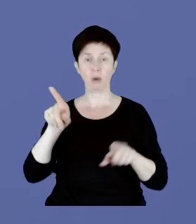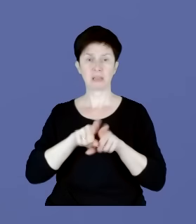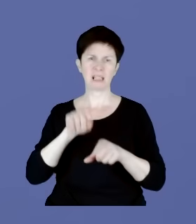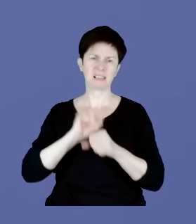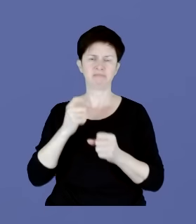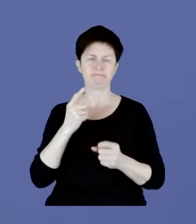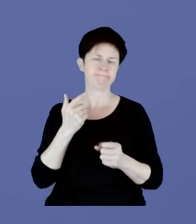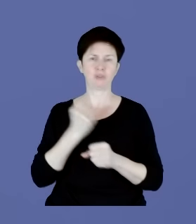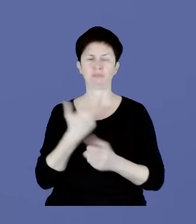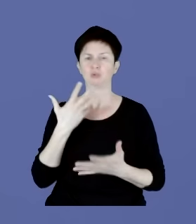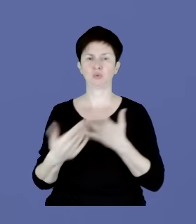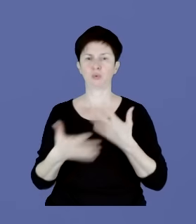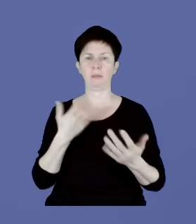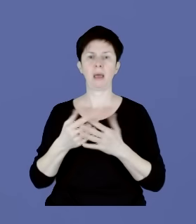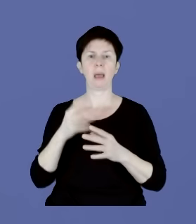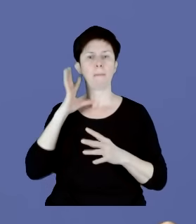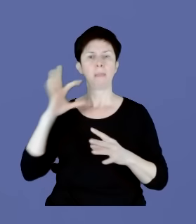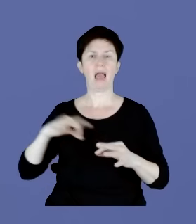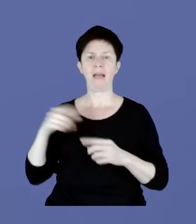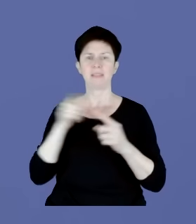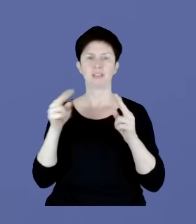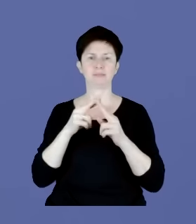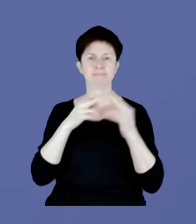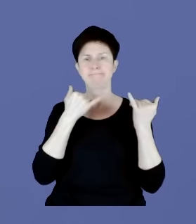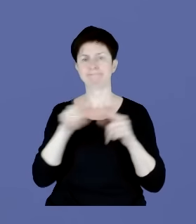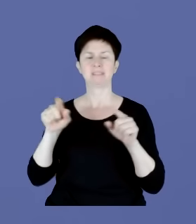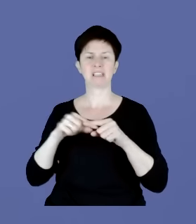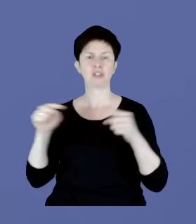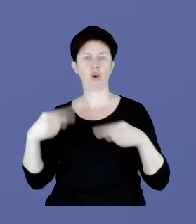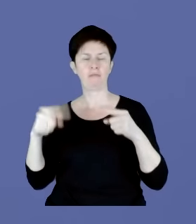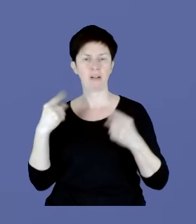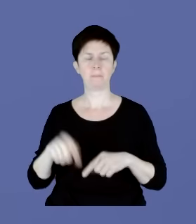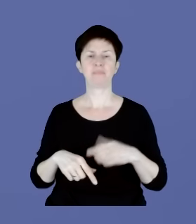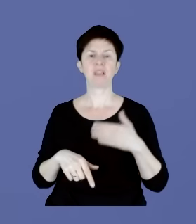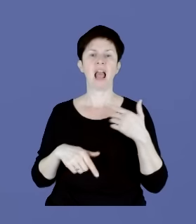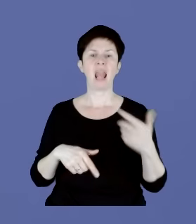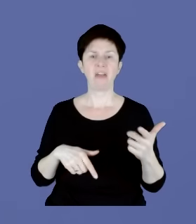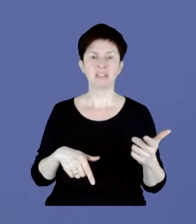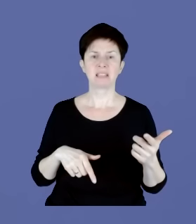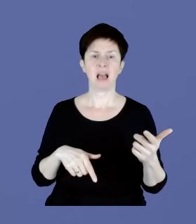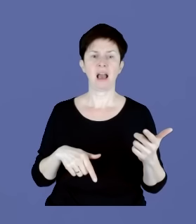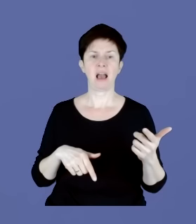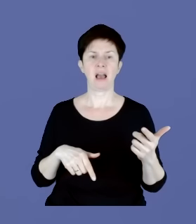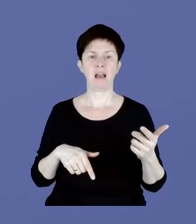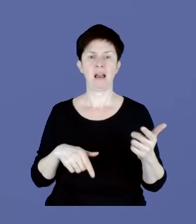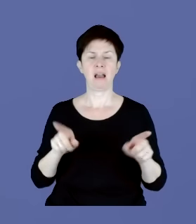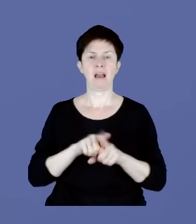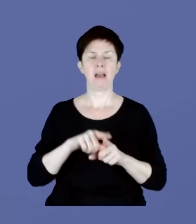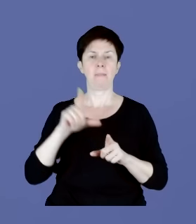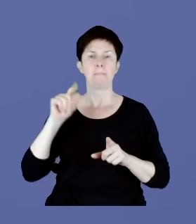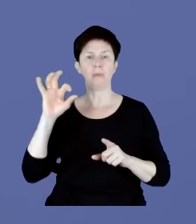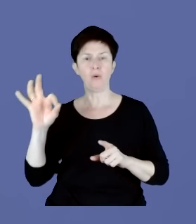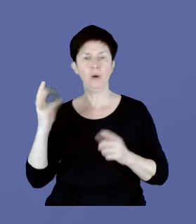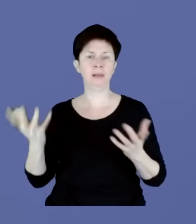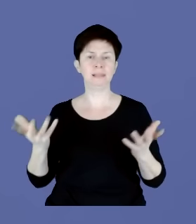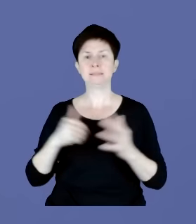mogą się pani między sobą dogadać, mają różne konflikty. Lewica, jak i Platforma Obywatelska. I w takie sytuacje, taka